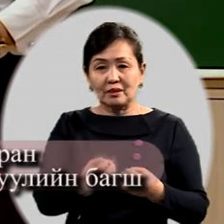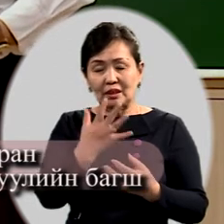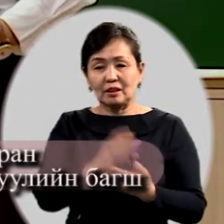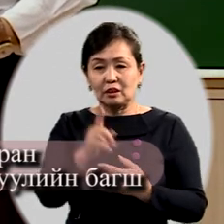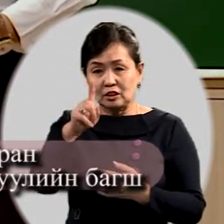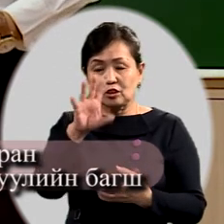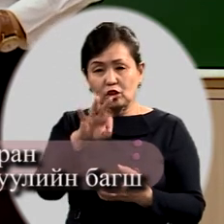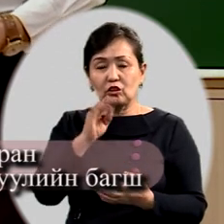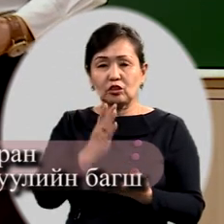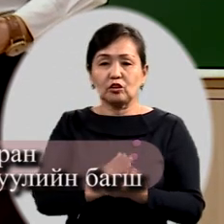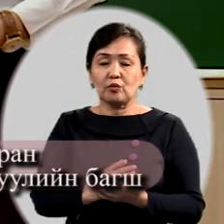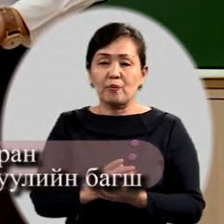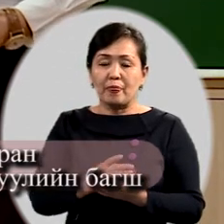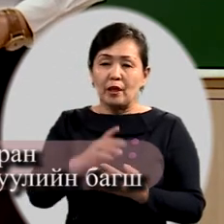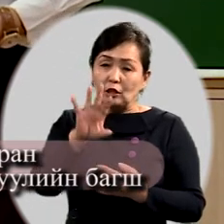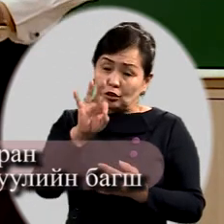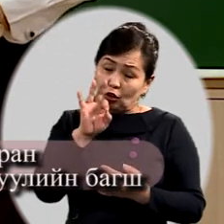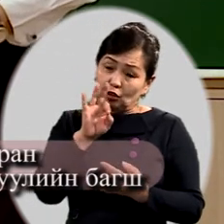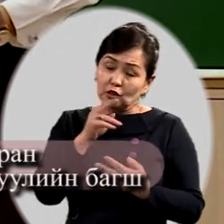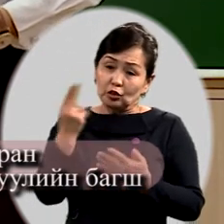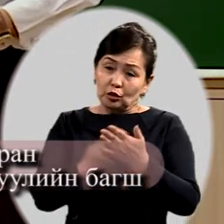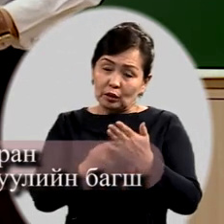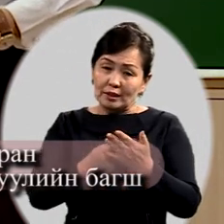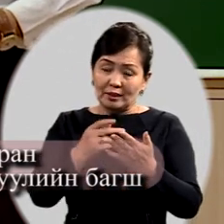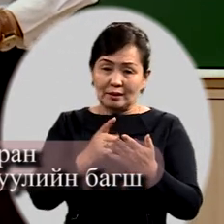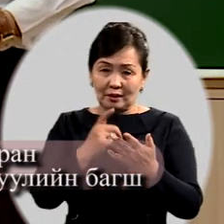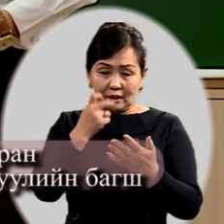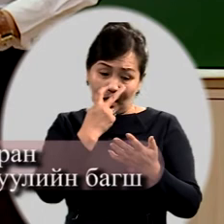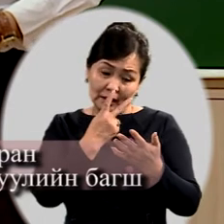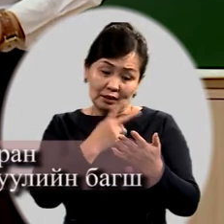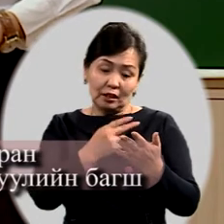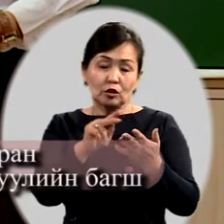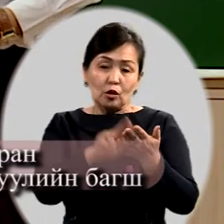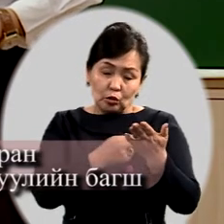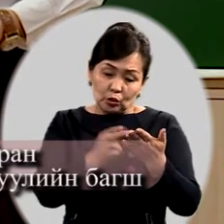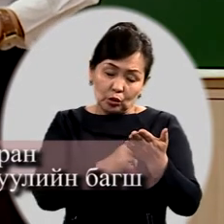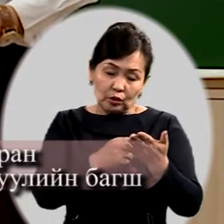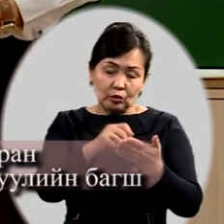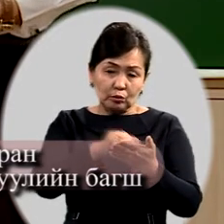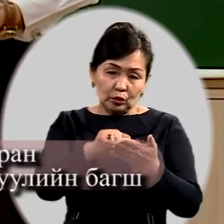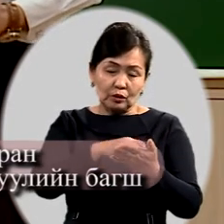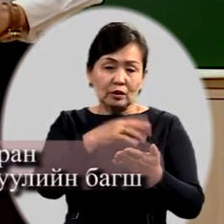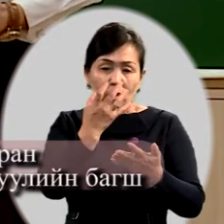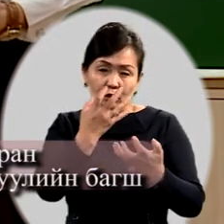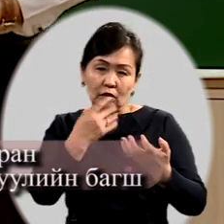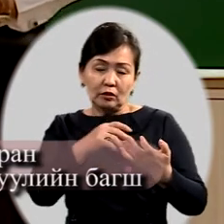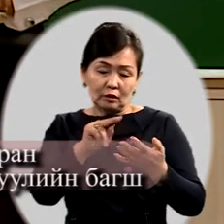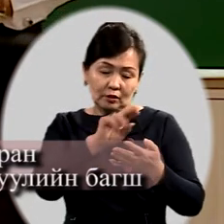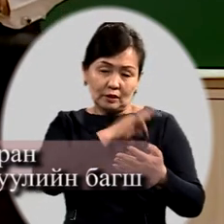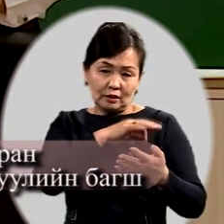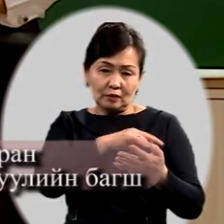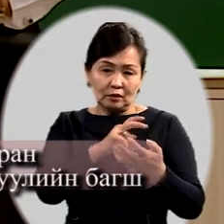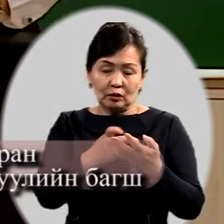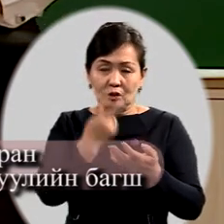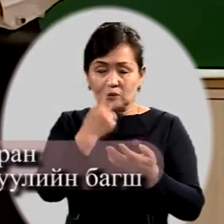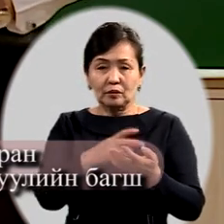Таңдаған суретіңді өңдеп, бояу сияқты әрекеттерден соң ол суретті көшіріп